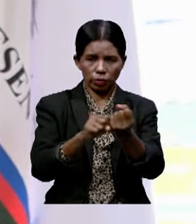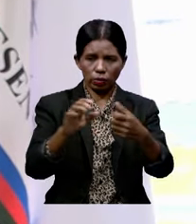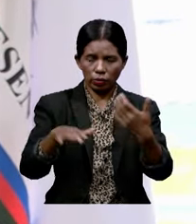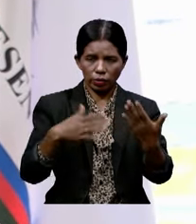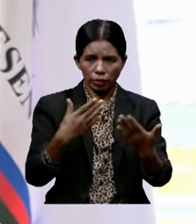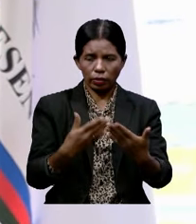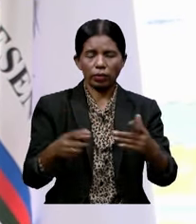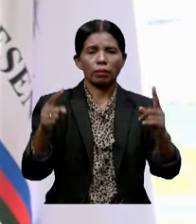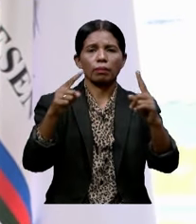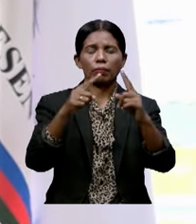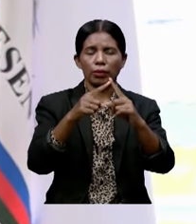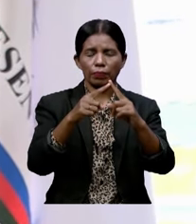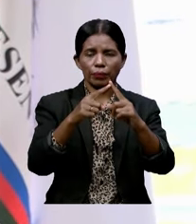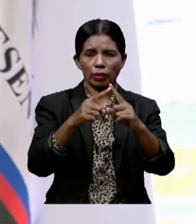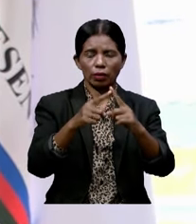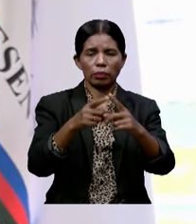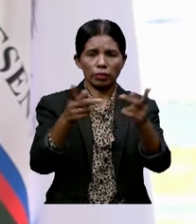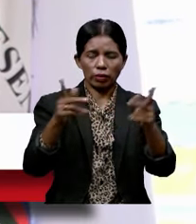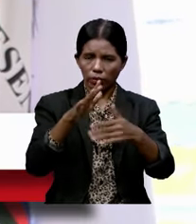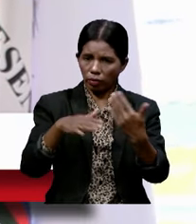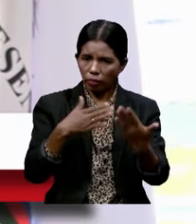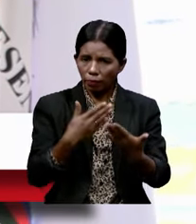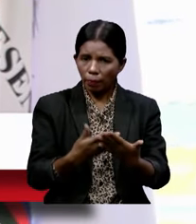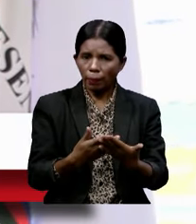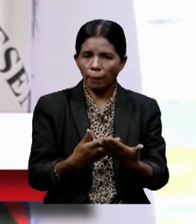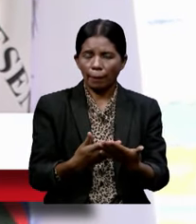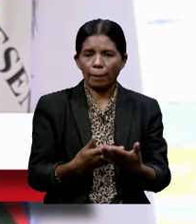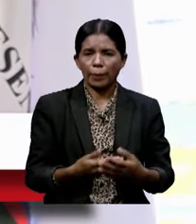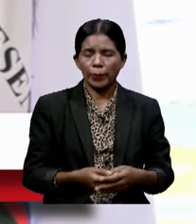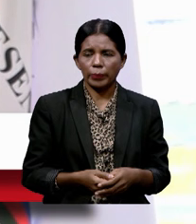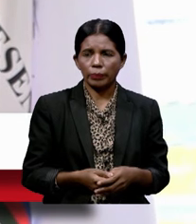pa evento ou